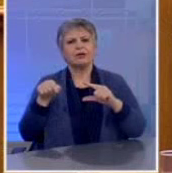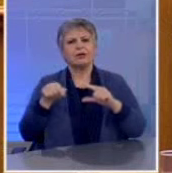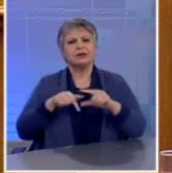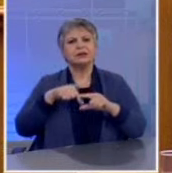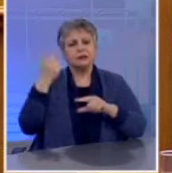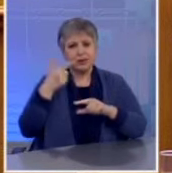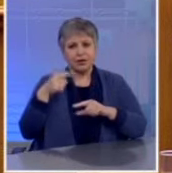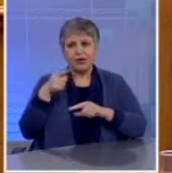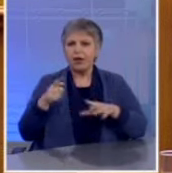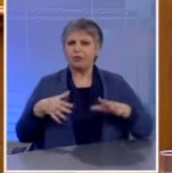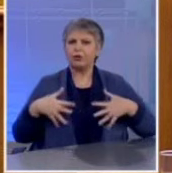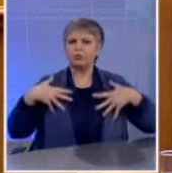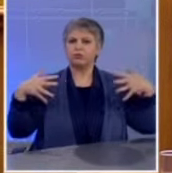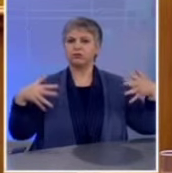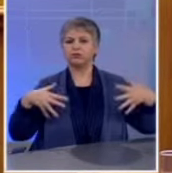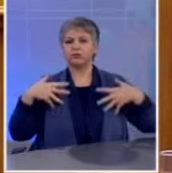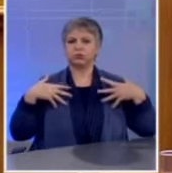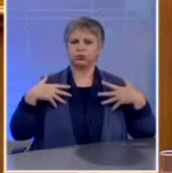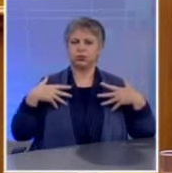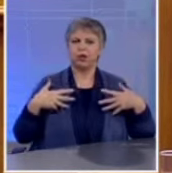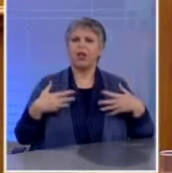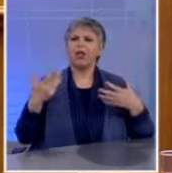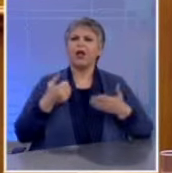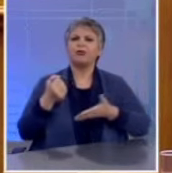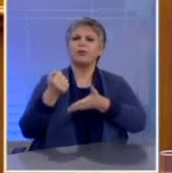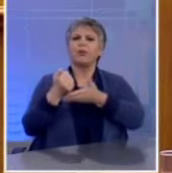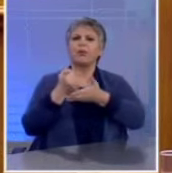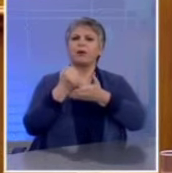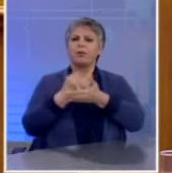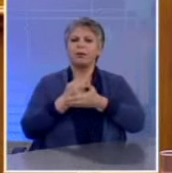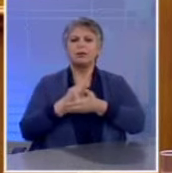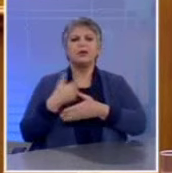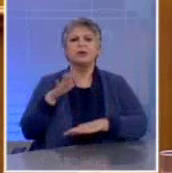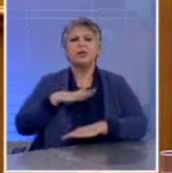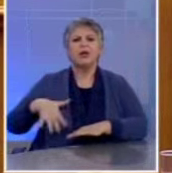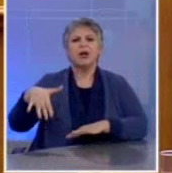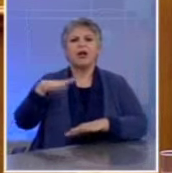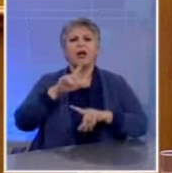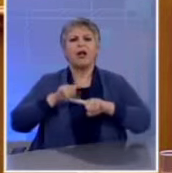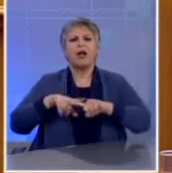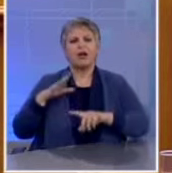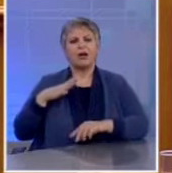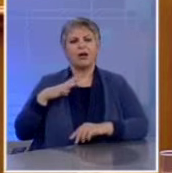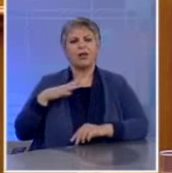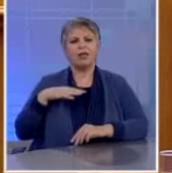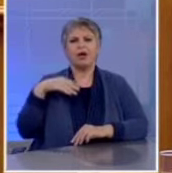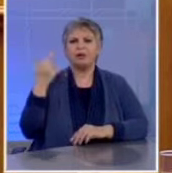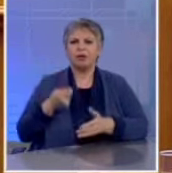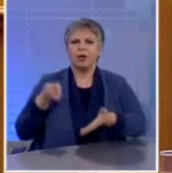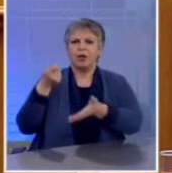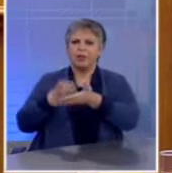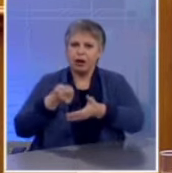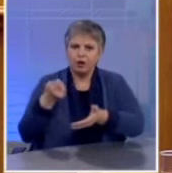βυθιζόταν. Ο λαός και η χώρα πλήρωνε και πληρώνει. Και κάποιοι βεβαίως